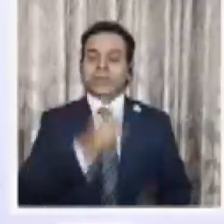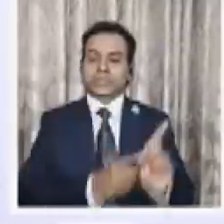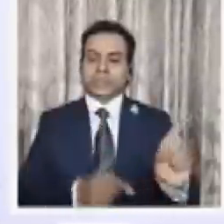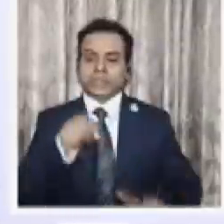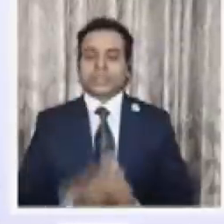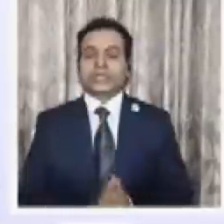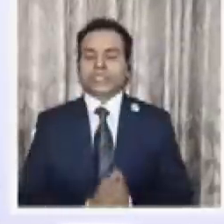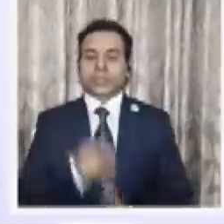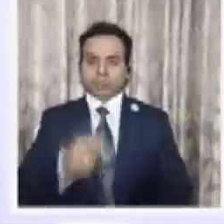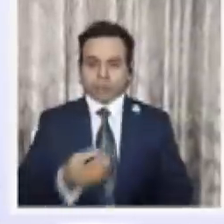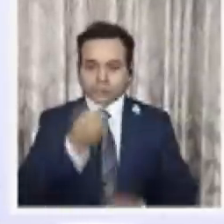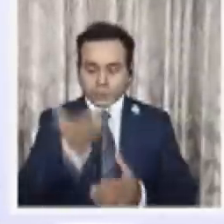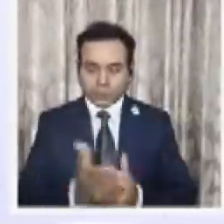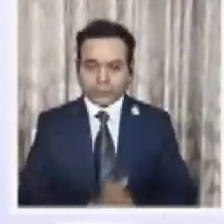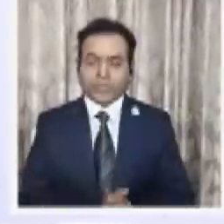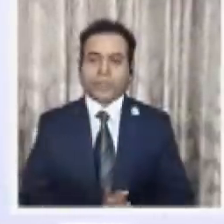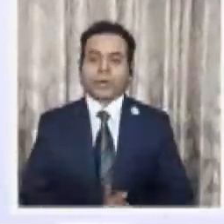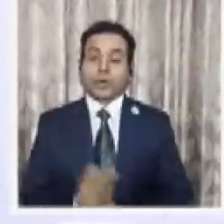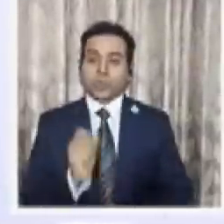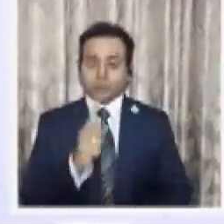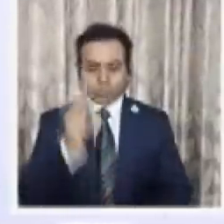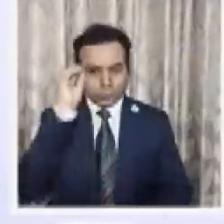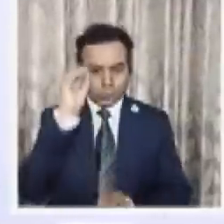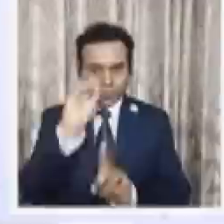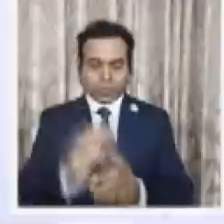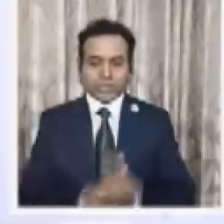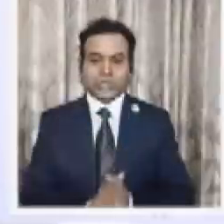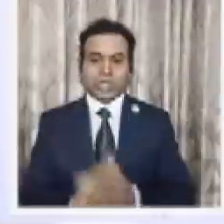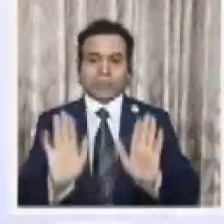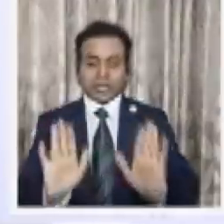আজ 21 জুলাই 2020, 6 শ্রাবণ 1427।